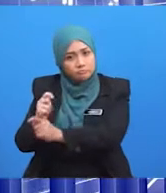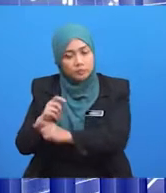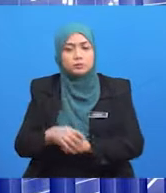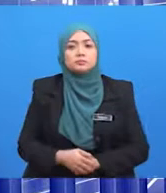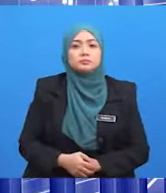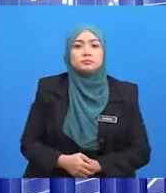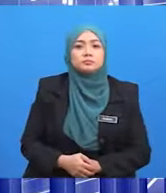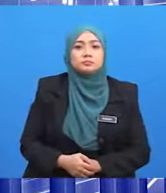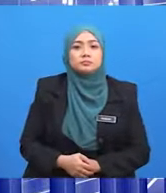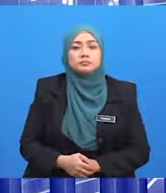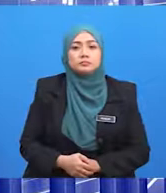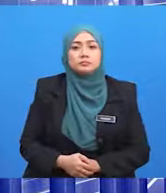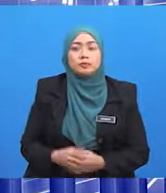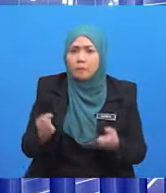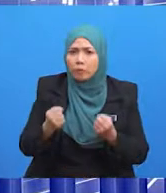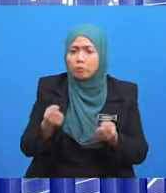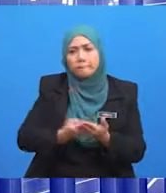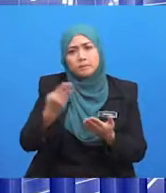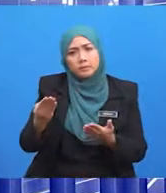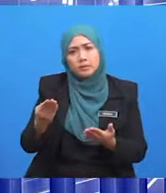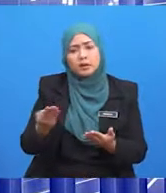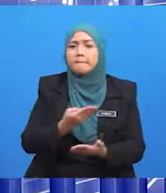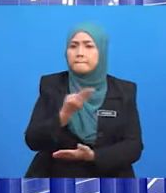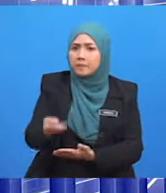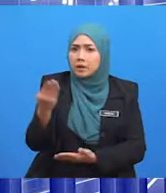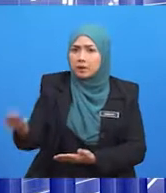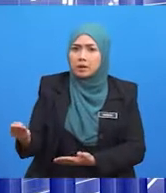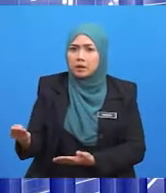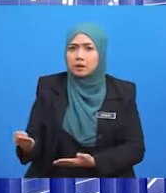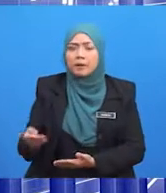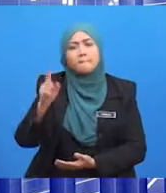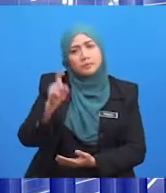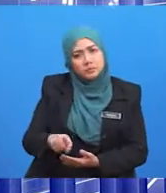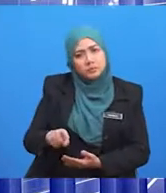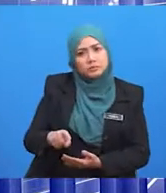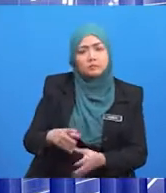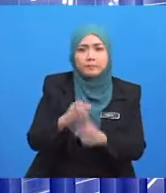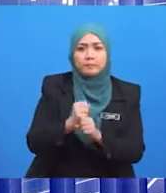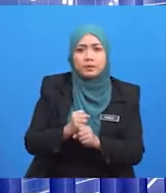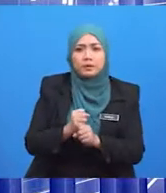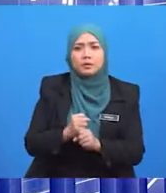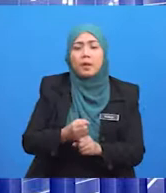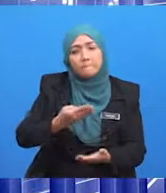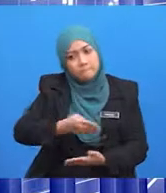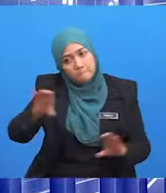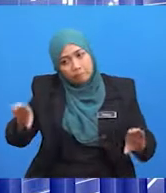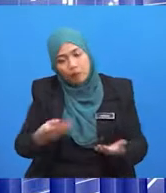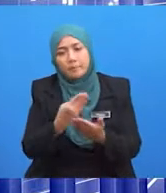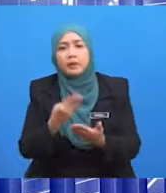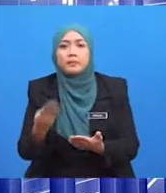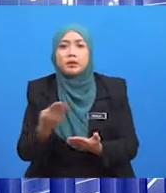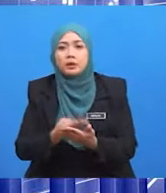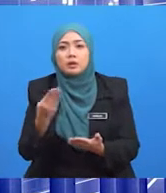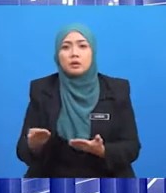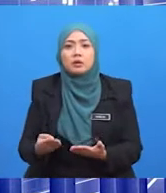Pengimport yang ingin membeli barang atau perkhidmatan dari negara lain perlu memperoleh dan membuat bayaran dengan